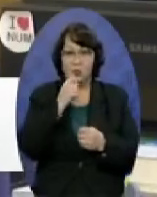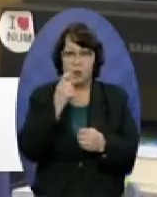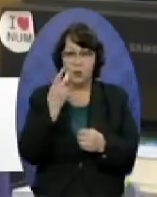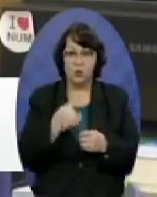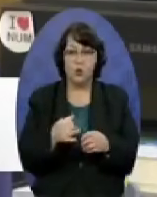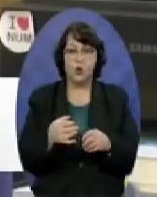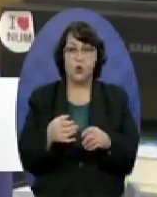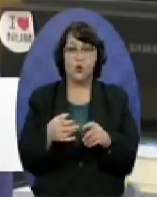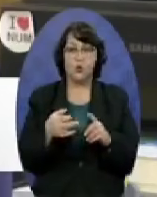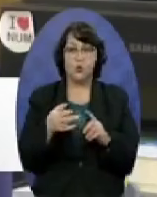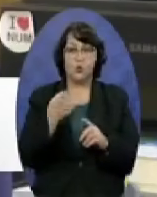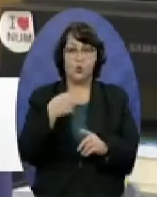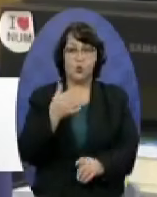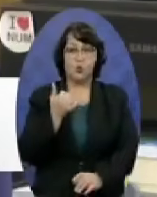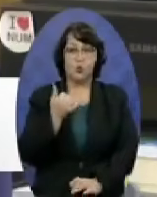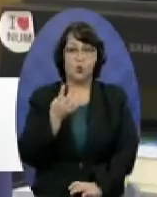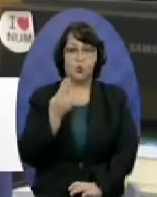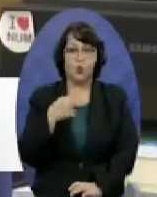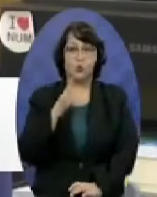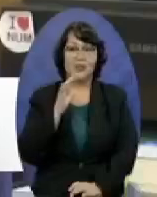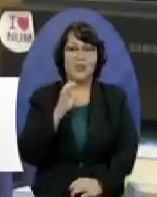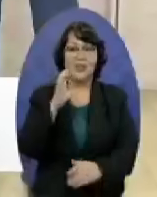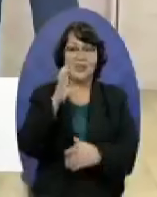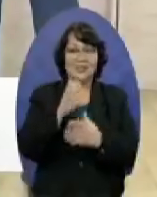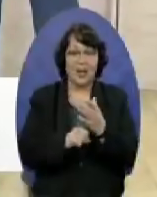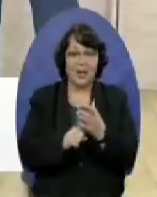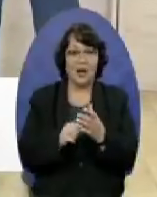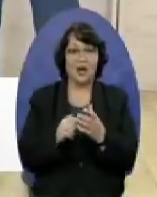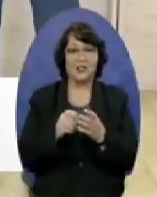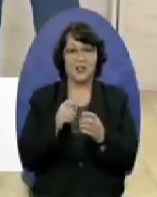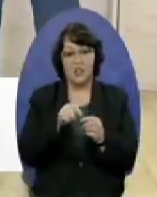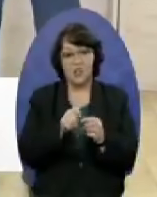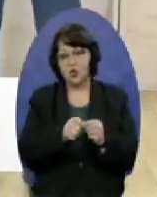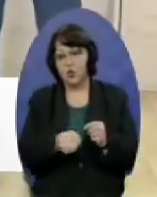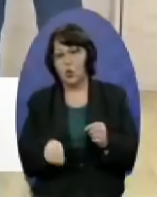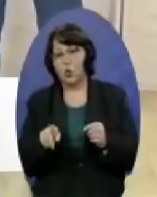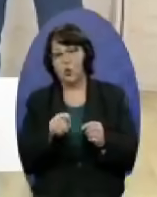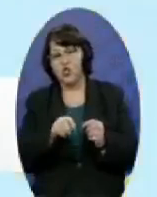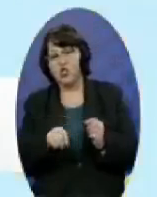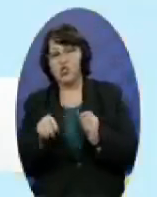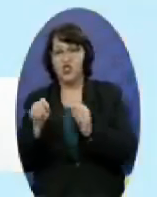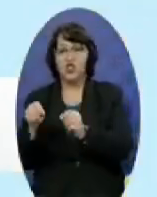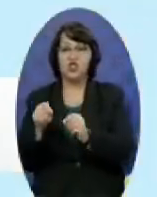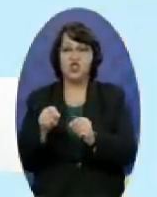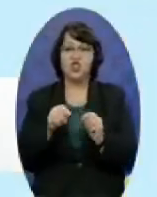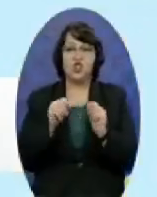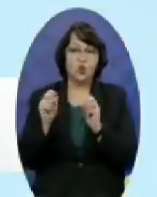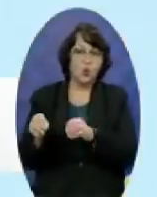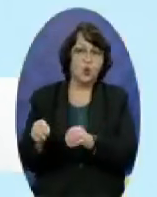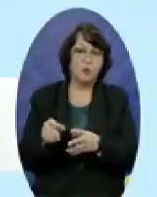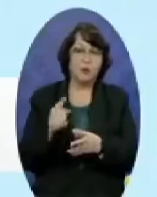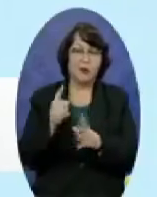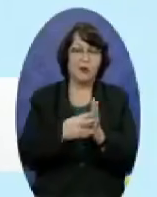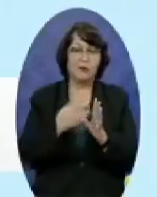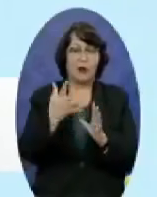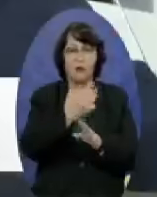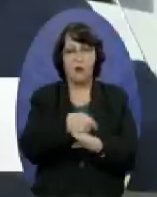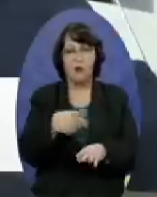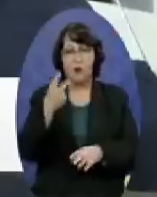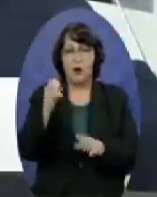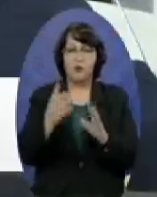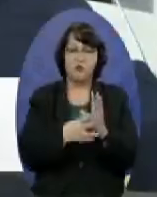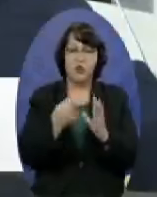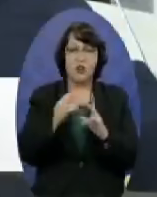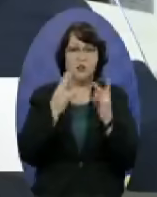нөгөө шилжүүлэх ийм зарчмаар л одоо хуваарлт хийж байгаа. 1995-аас 2019 онд шимтгэлээ төлж чадаагүй иргэд хэдэн